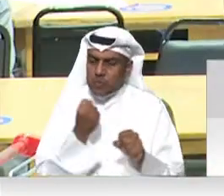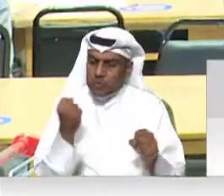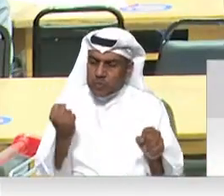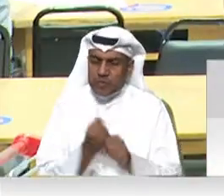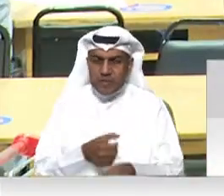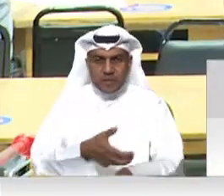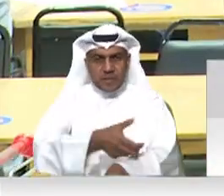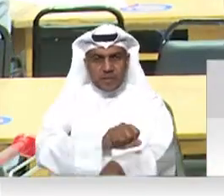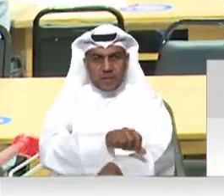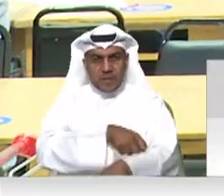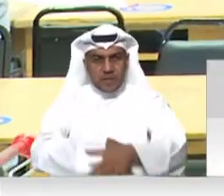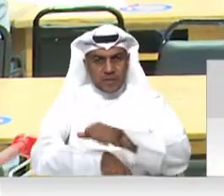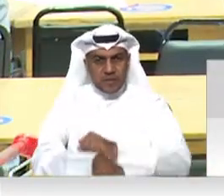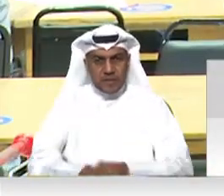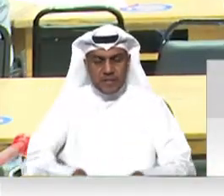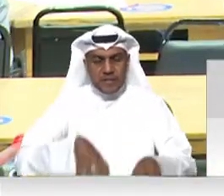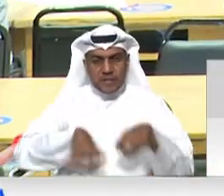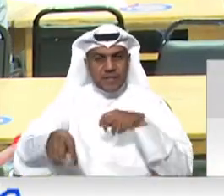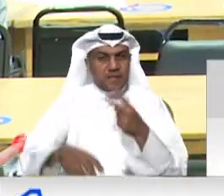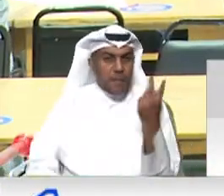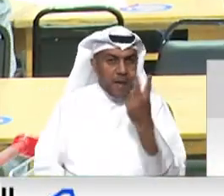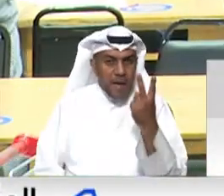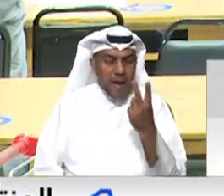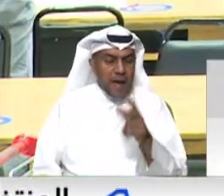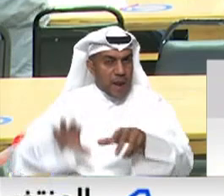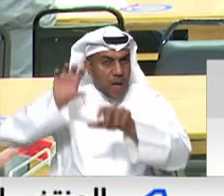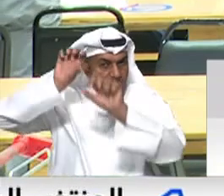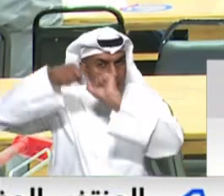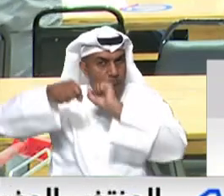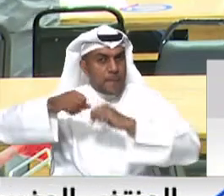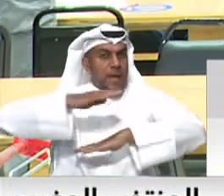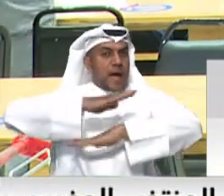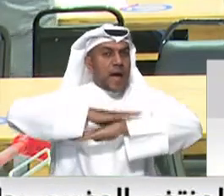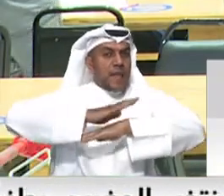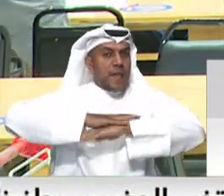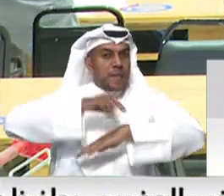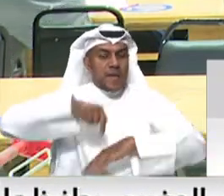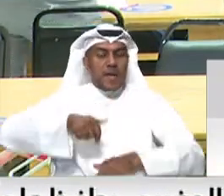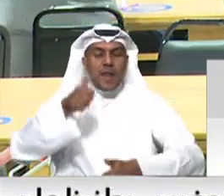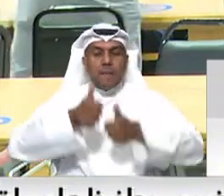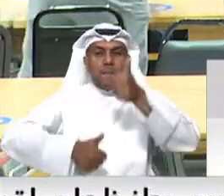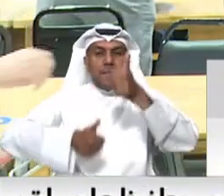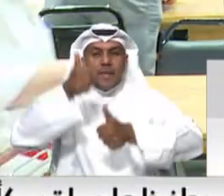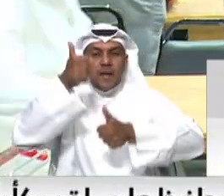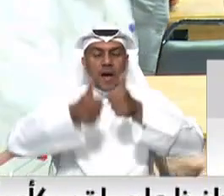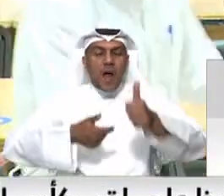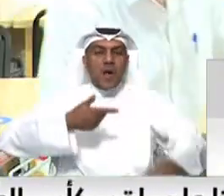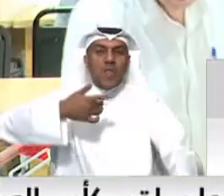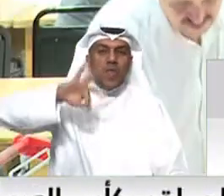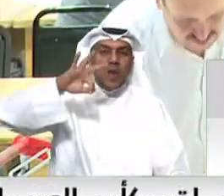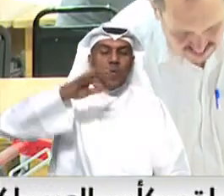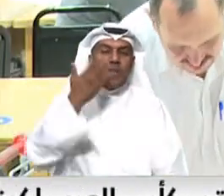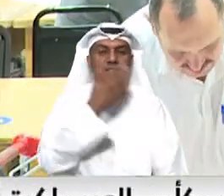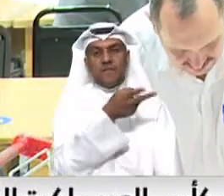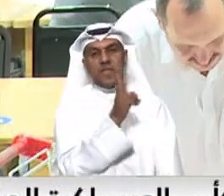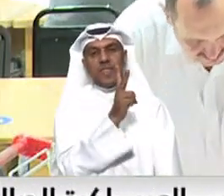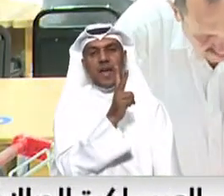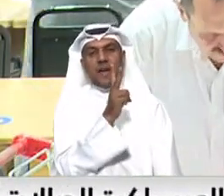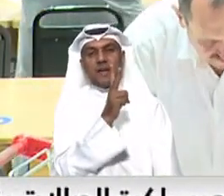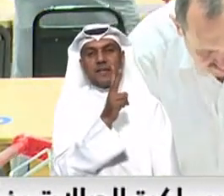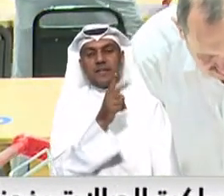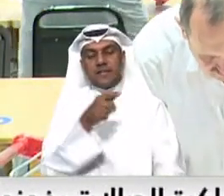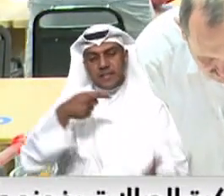بقسميه الادبي والعلمي خلال فتره الاختبارات الحاليه في ظل الجهود الكبرى التي تسعى الى الوصول الى